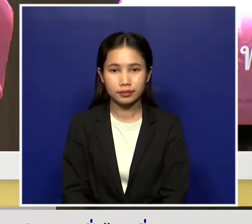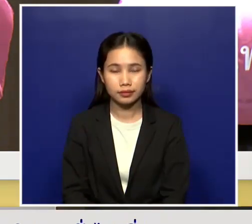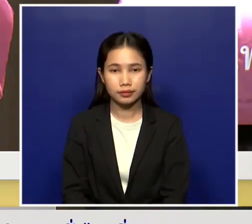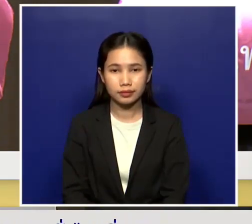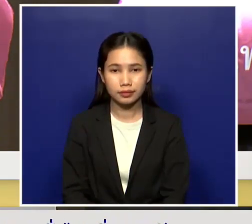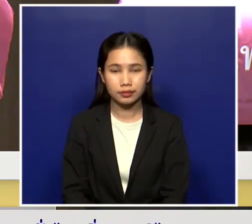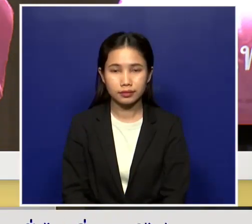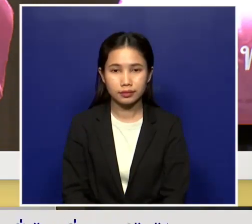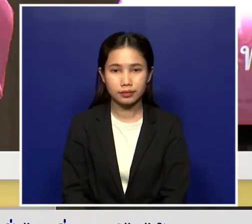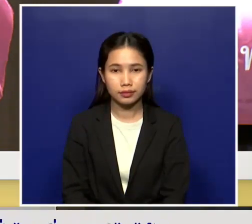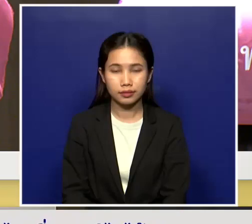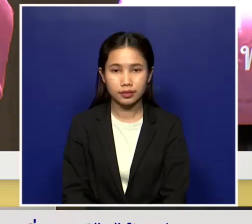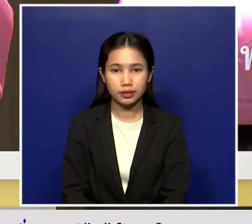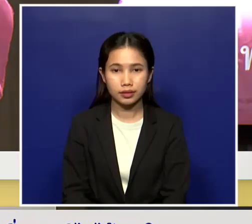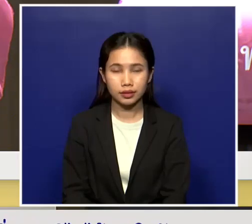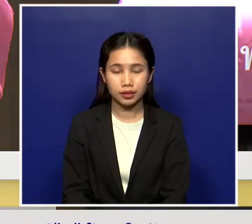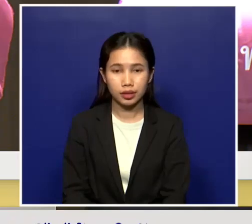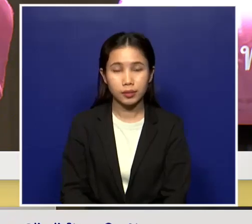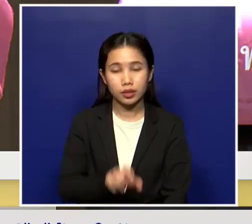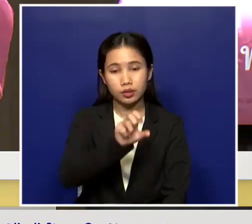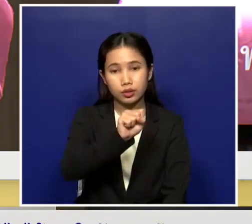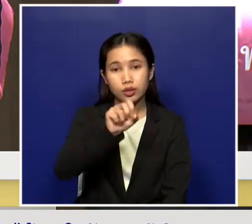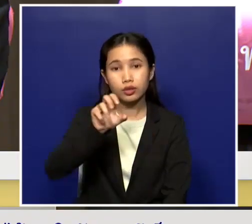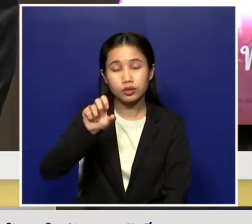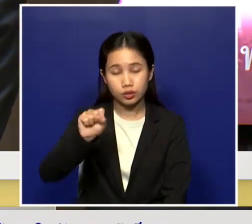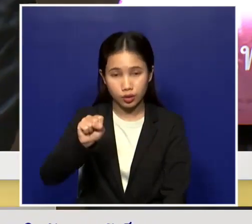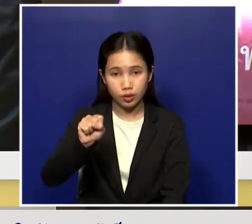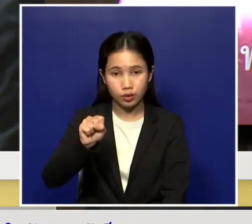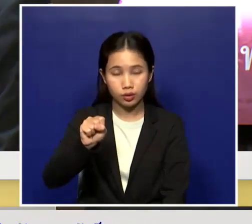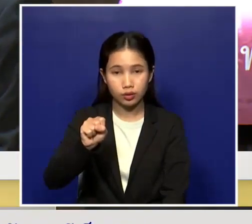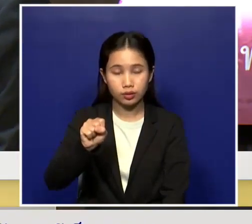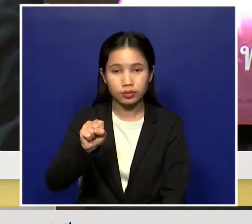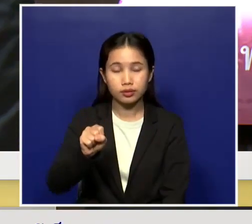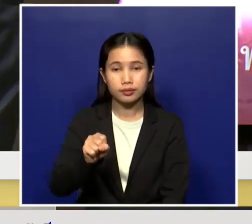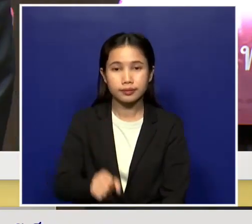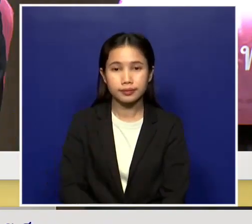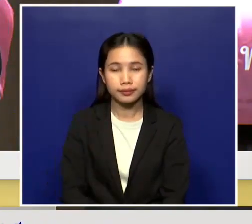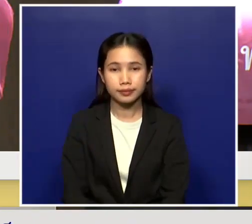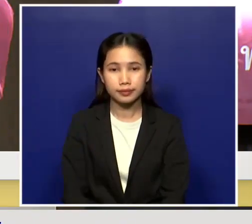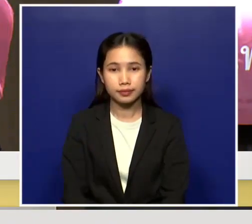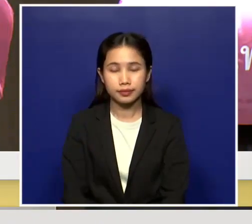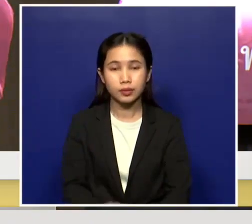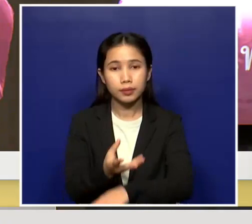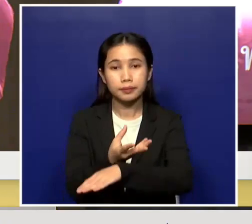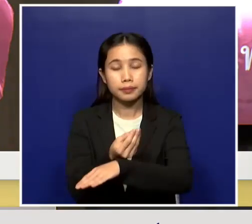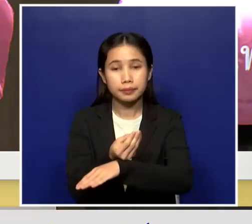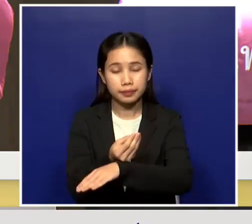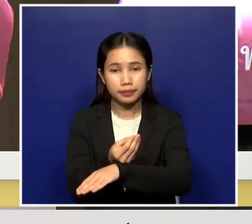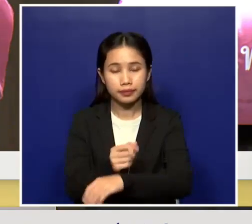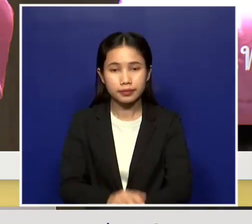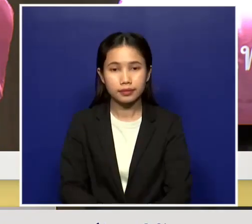และท่านก็ได้เป็นสสจังหวัดเพชรบุรีครั้งนี้เมื่อเกิดการยึดอำนา